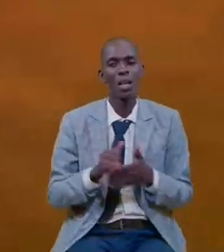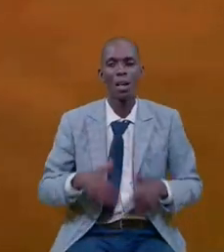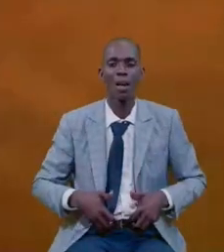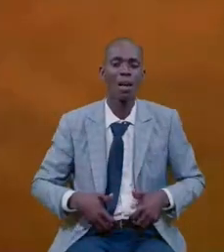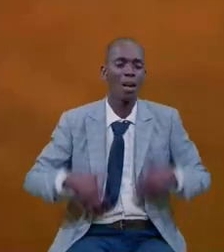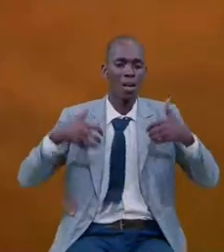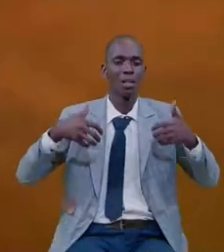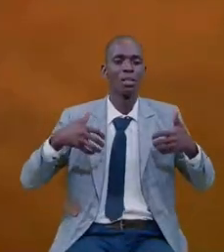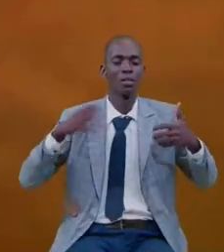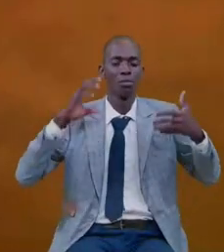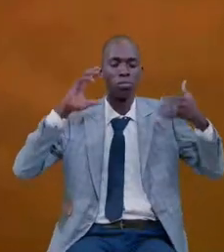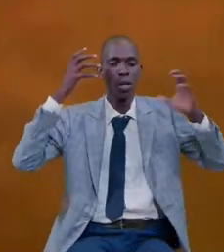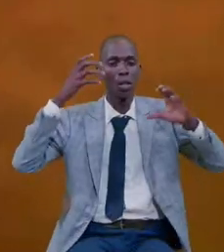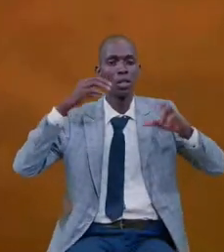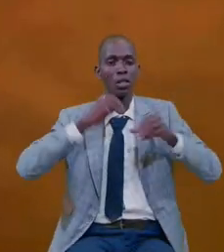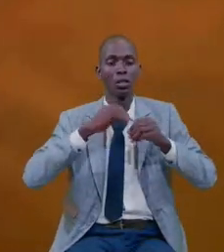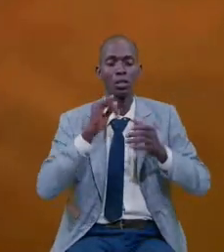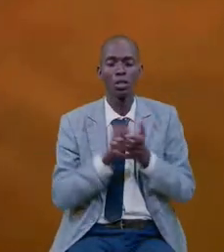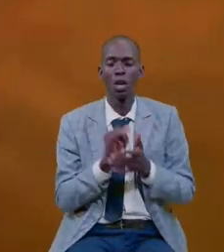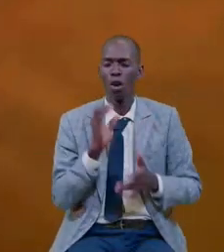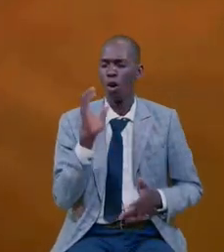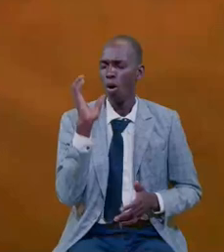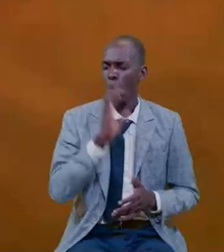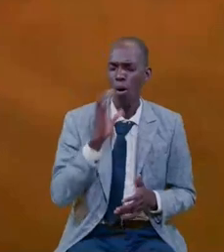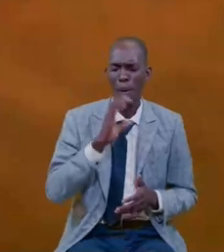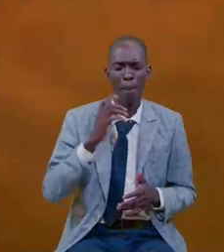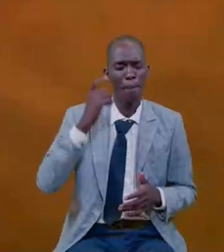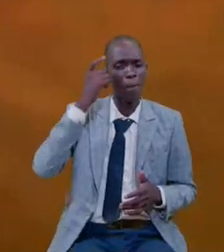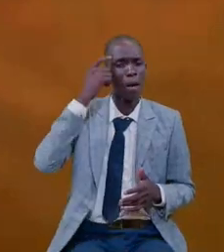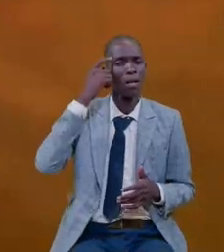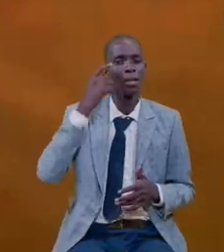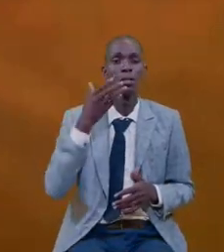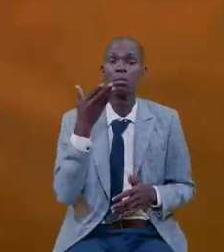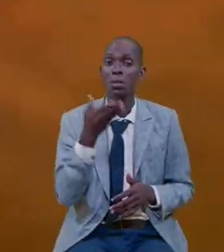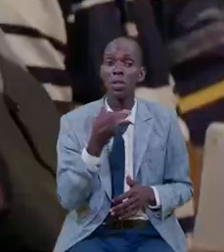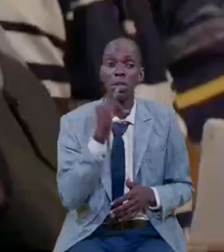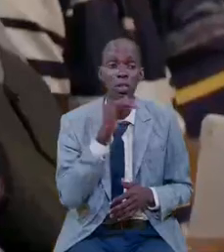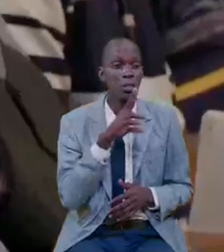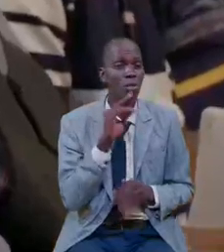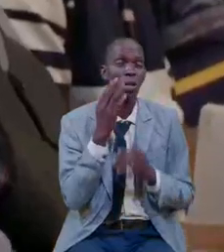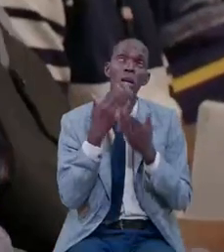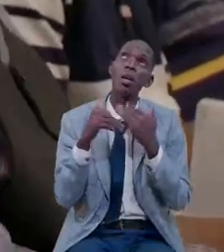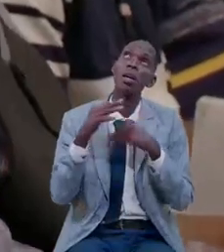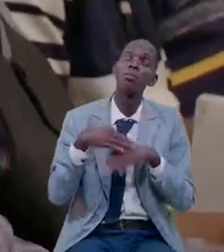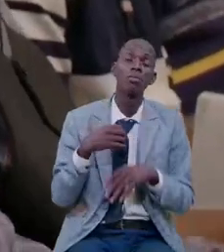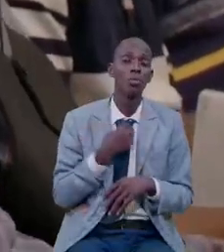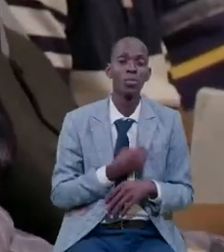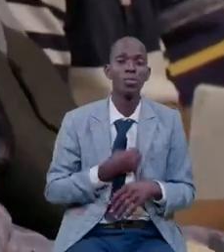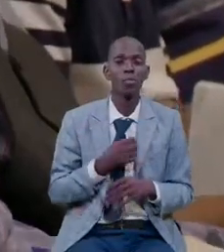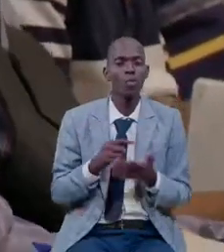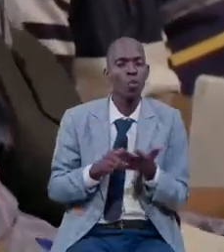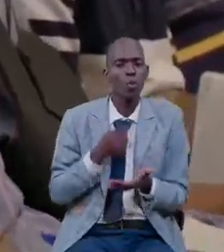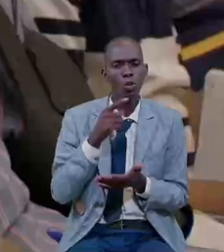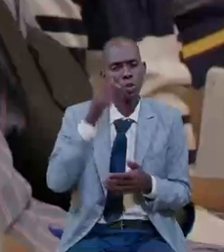dans cet énervement, dans ce tempérament chaud, il n'y aura pas de ciel là-bas. Ce qui